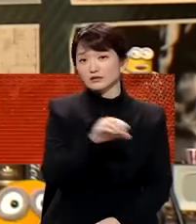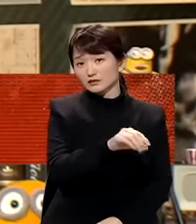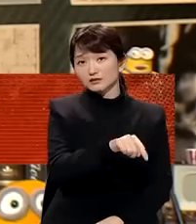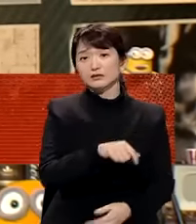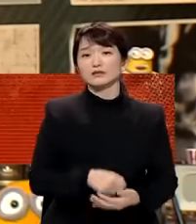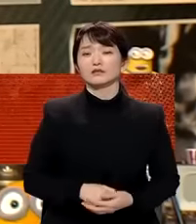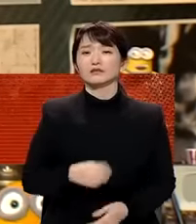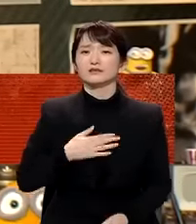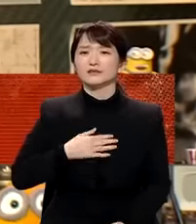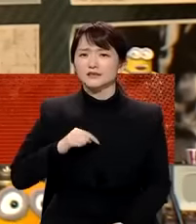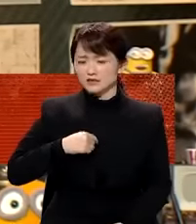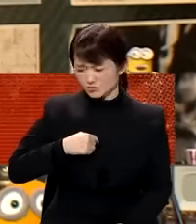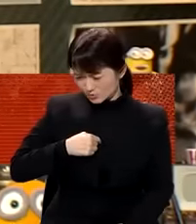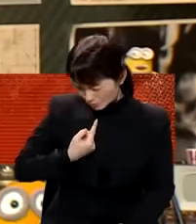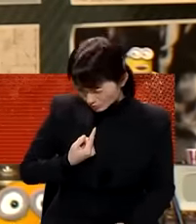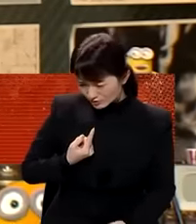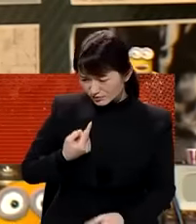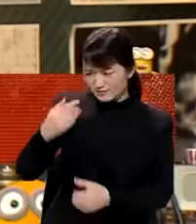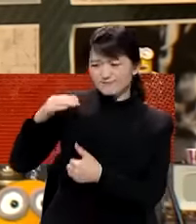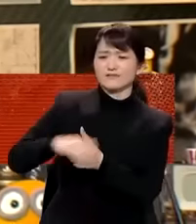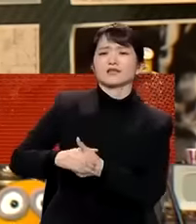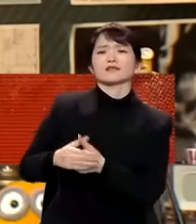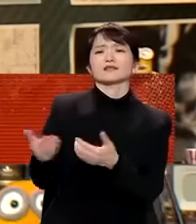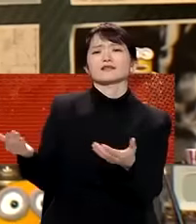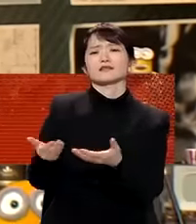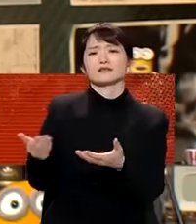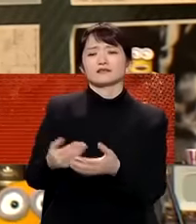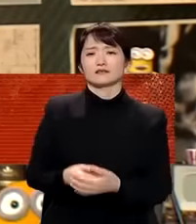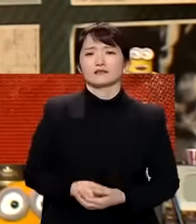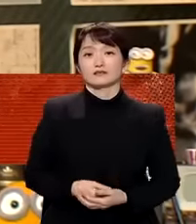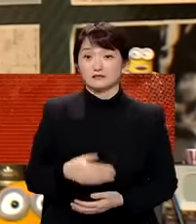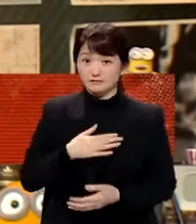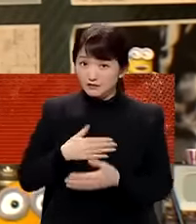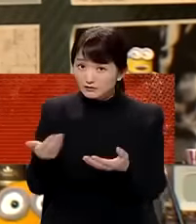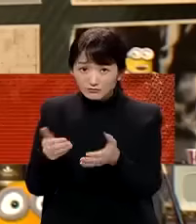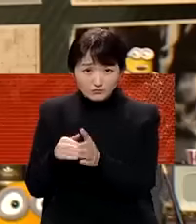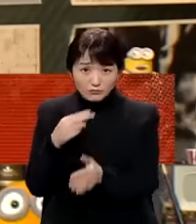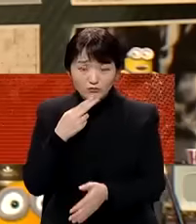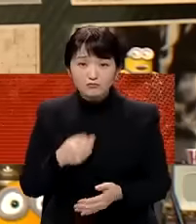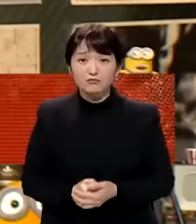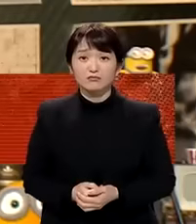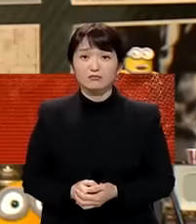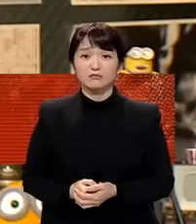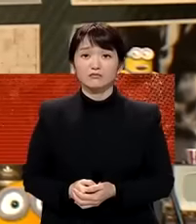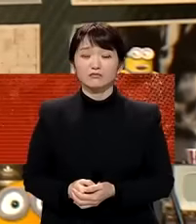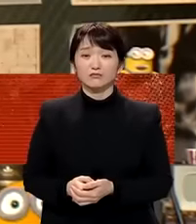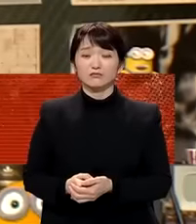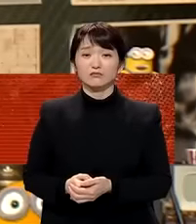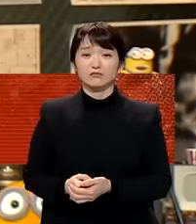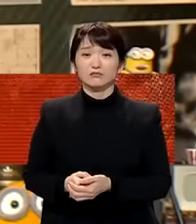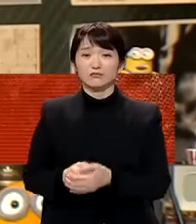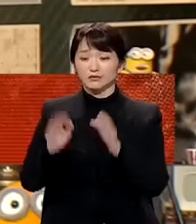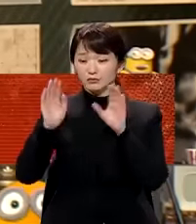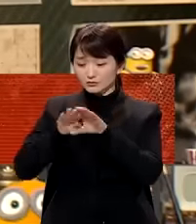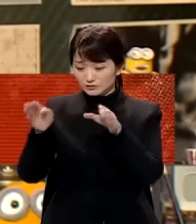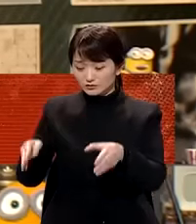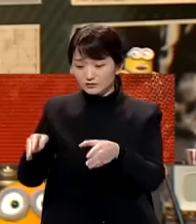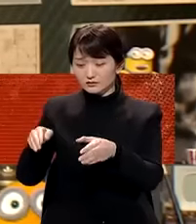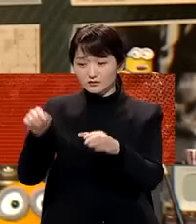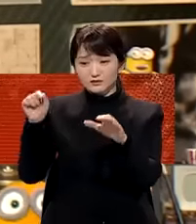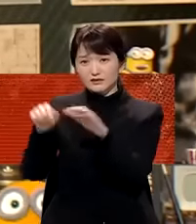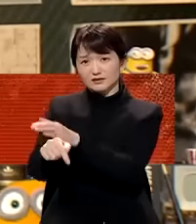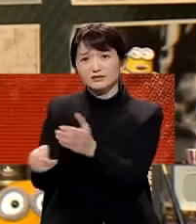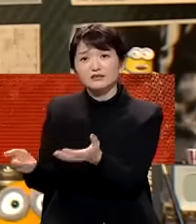따지면 난 독박 벌이야 나 혼자 벌어 나도 택은 없어 서제 처박 켜 가지고 일하는데 뭐